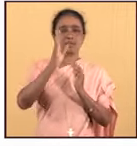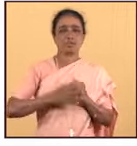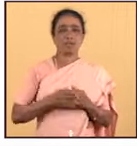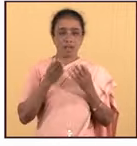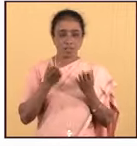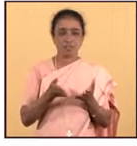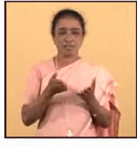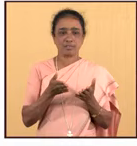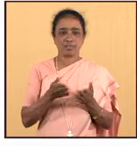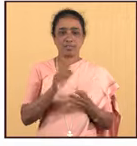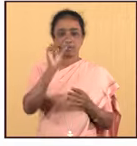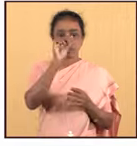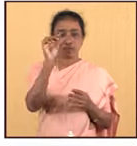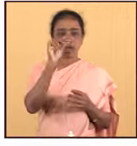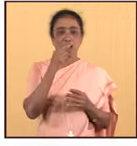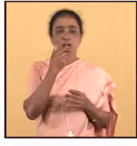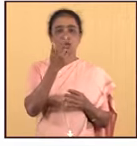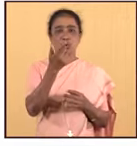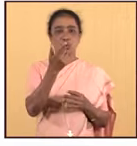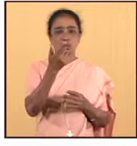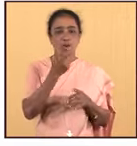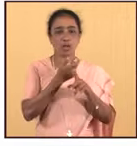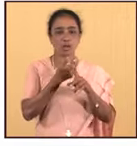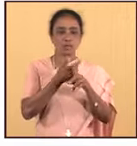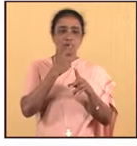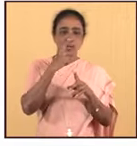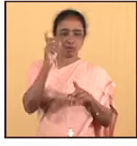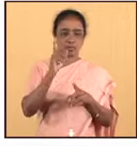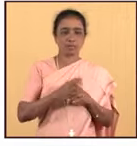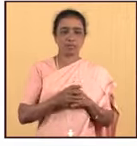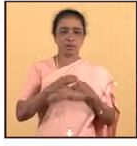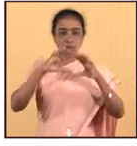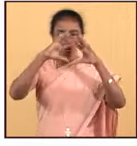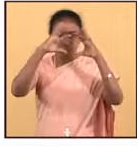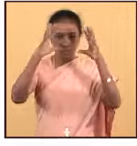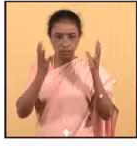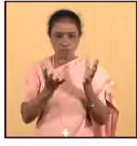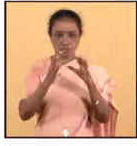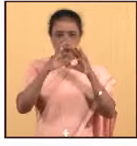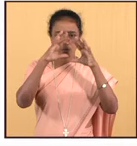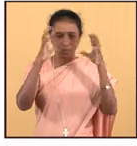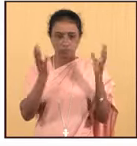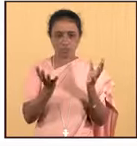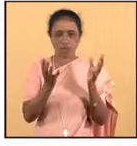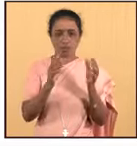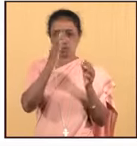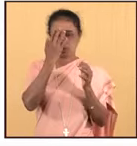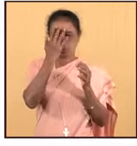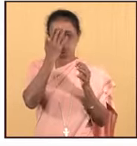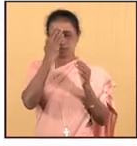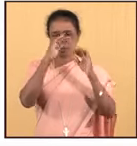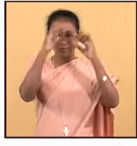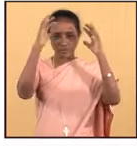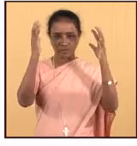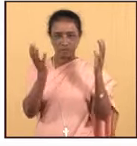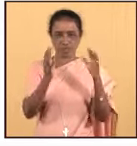அந்த தூண் சொல்லக்கூடிய அதுவும் நினைச்சது காணப்படுறது. அடுத்தபடி இந்த இஸ்லாம் மதத்தில் கூடிய என்ன சொல்லுவாங்க, டூம், அதாவது தமிழ் என்ன சொல்லுவாங்க, குவி